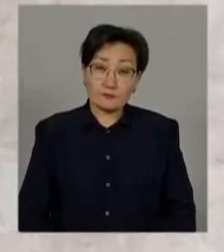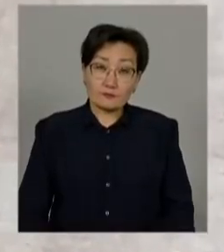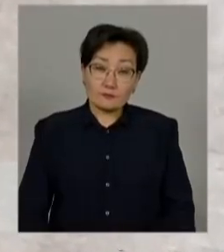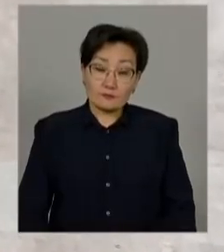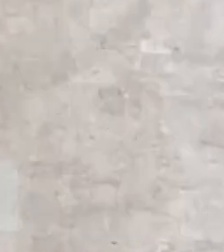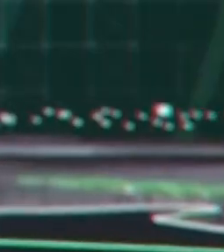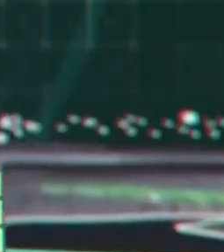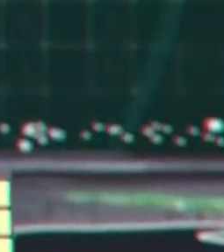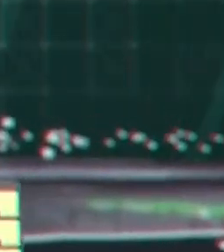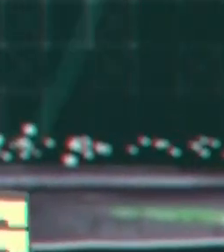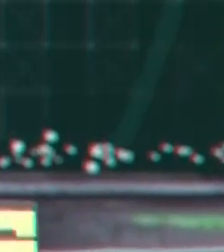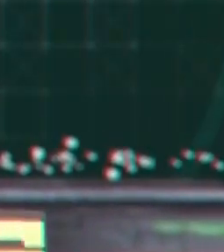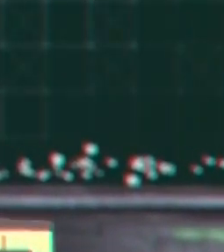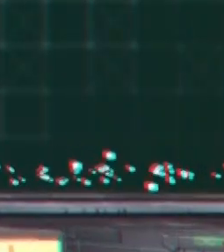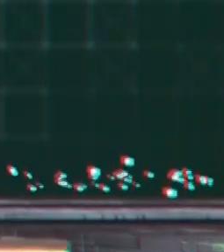Астана.